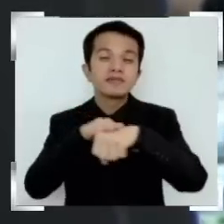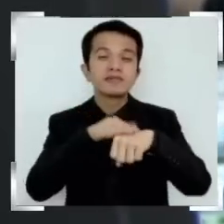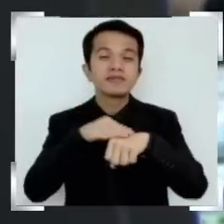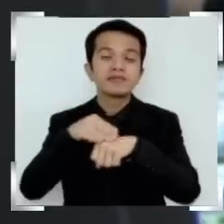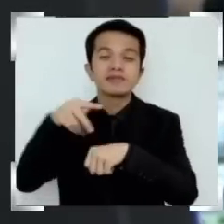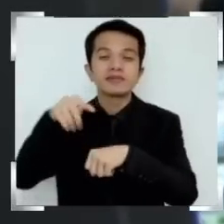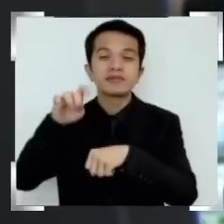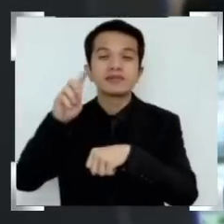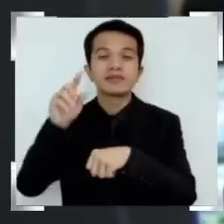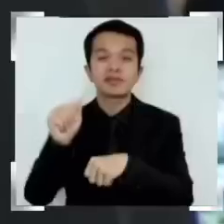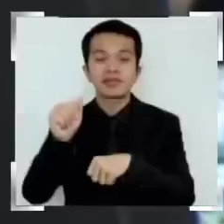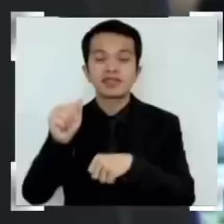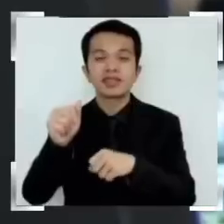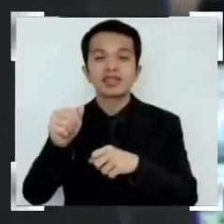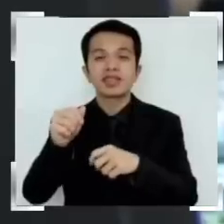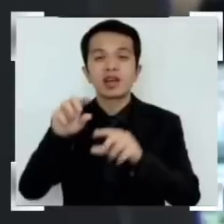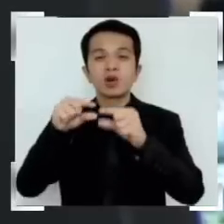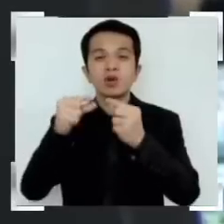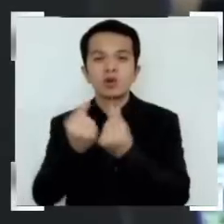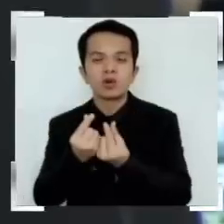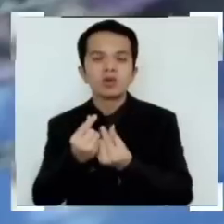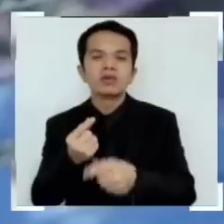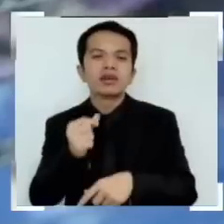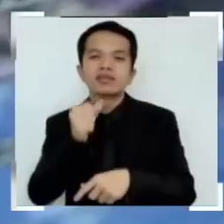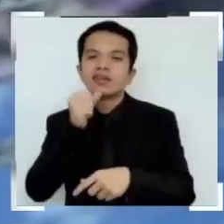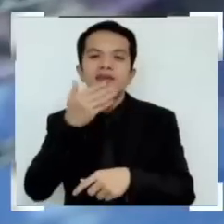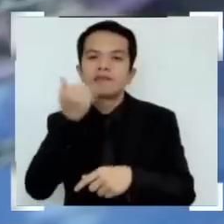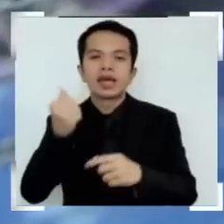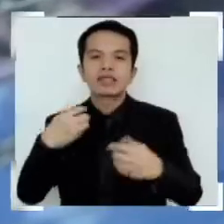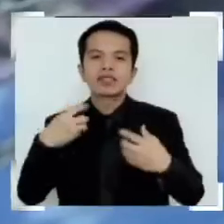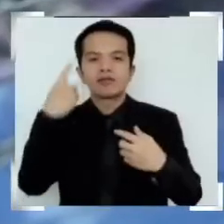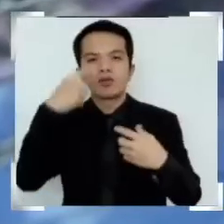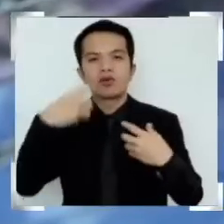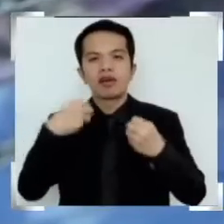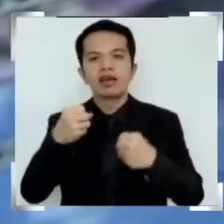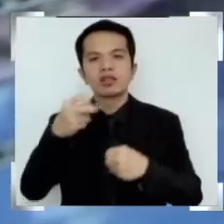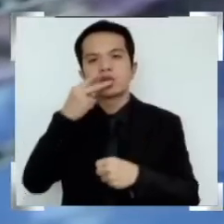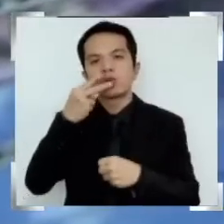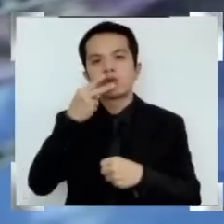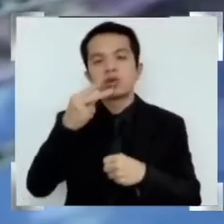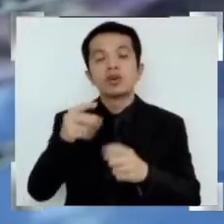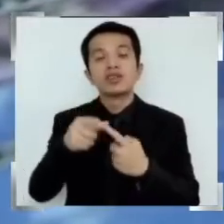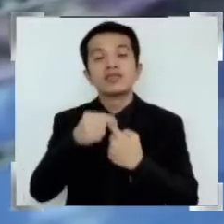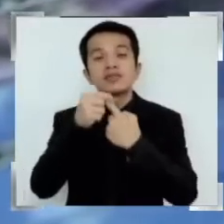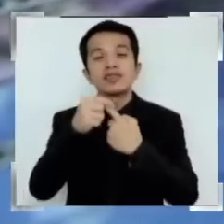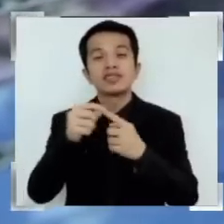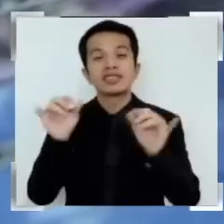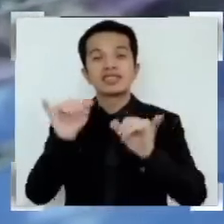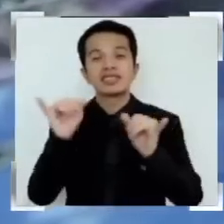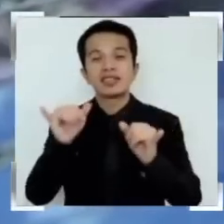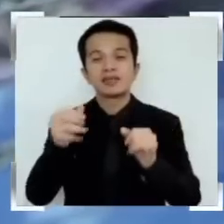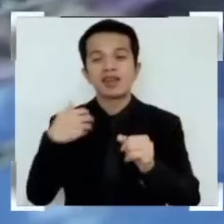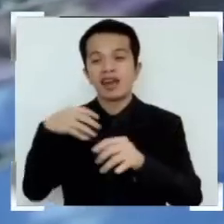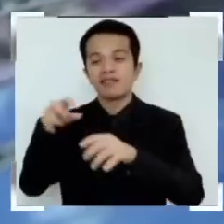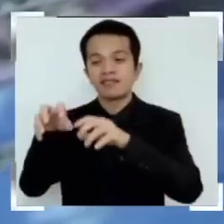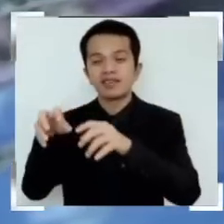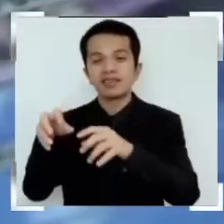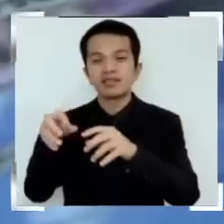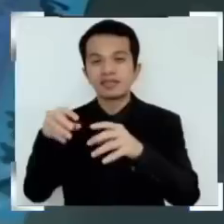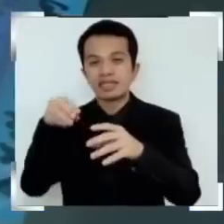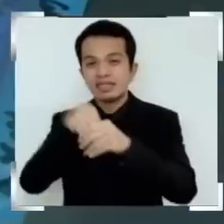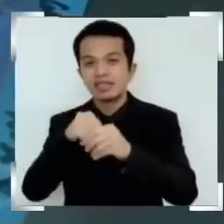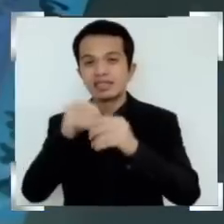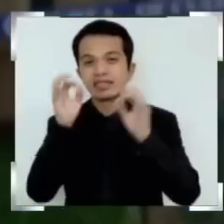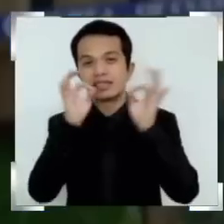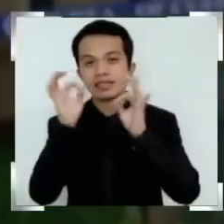Task Group, hindi raw maganda sa kalusugan ng sigarilyo, lalo na yung mga tulad ng narecover na may mga halong illegal substance.